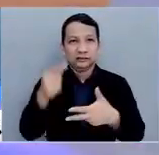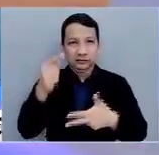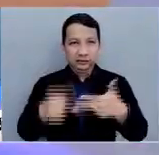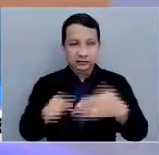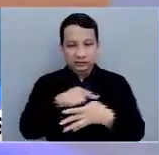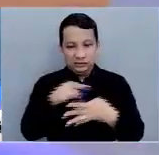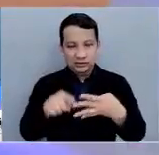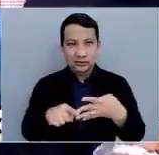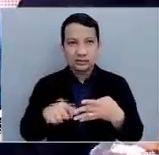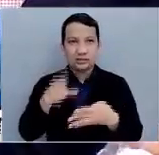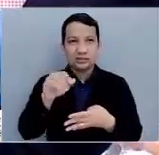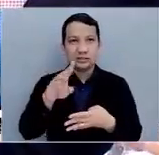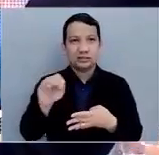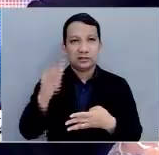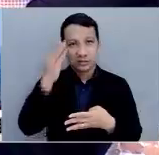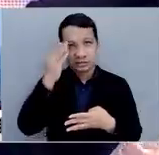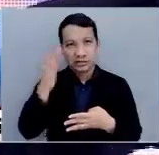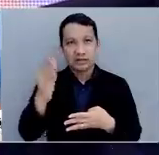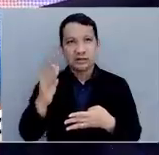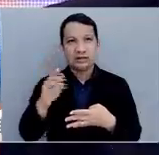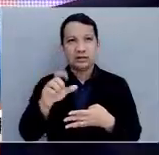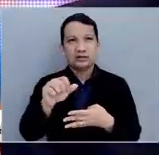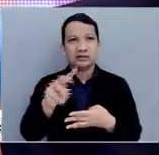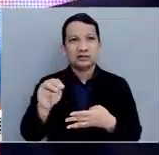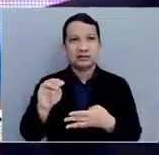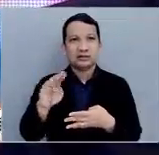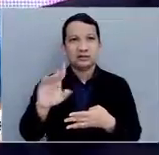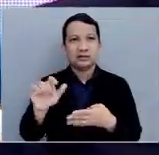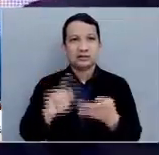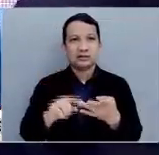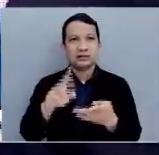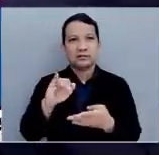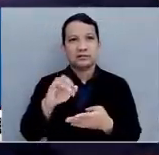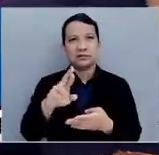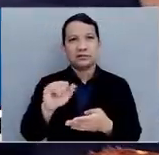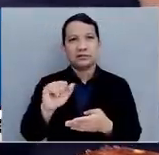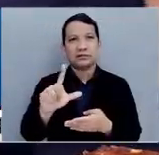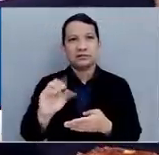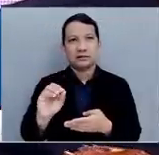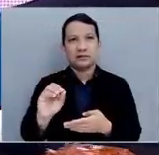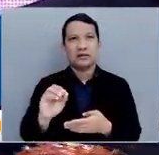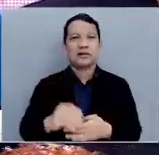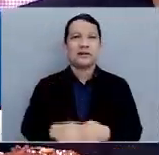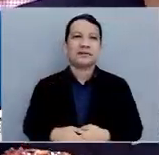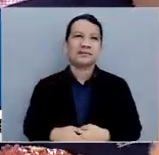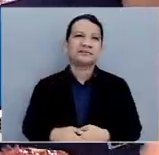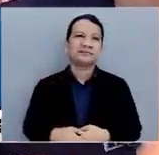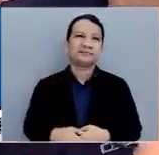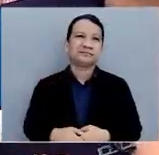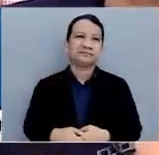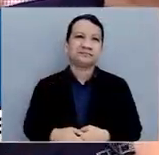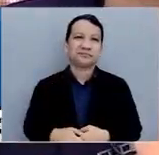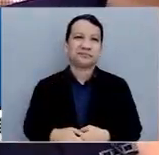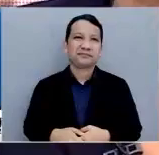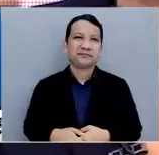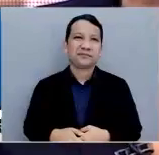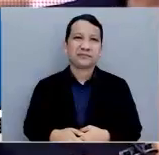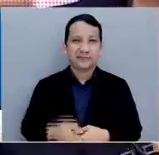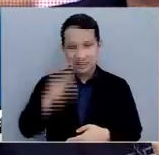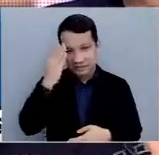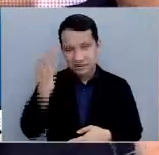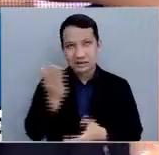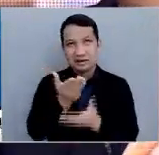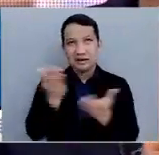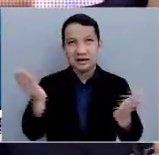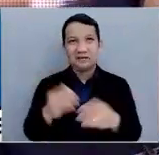kami, Ubando, Bulacan, Santa Maria, Bulacan at Marilaw po. Mm. Okay. So, ito na mga Bulacan. Alam mo. Shout out